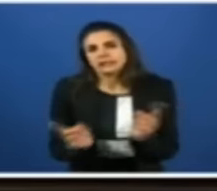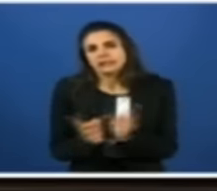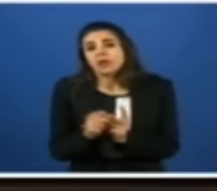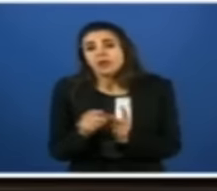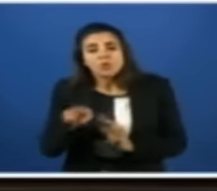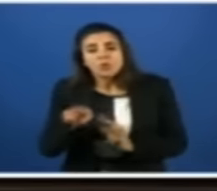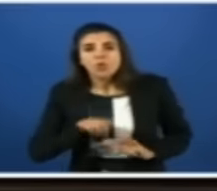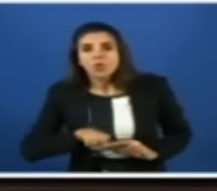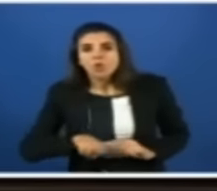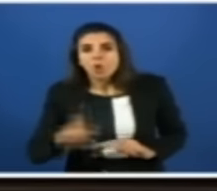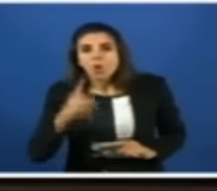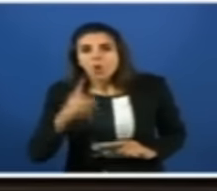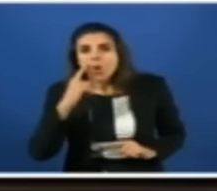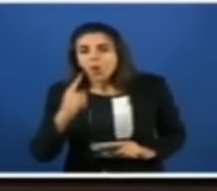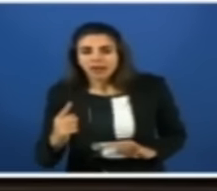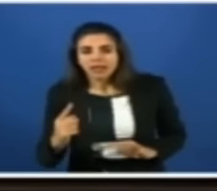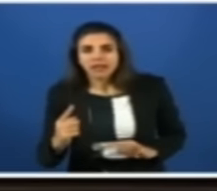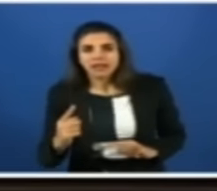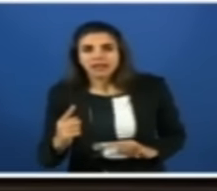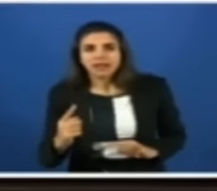da artık